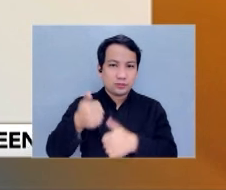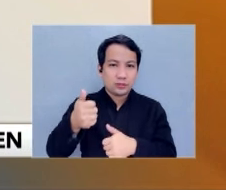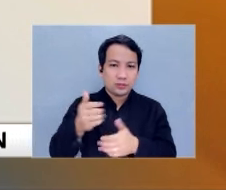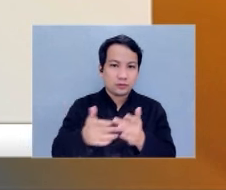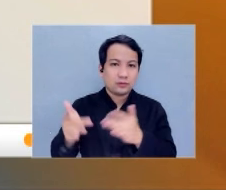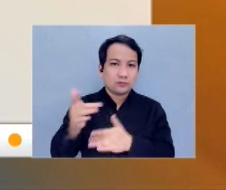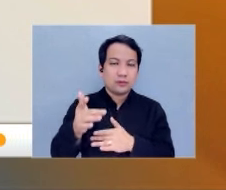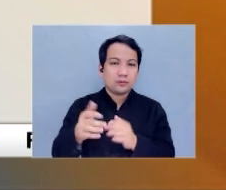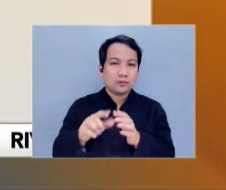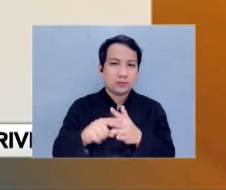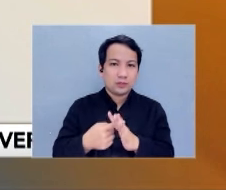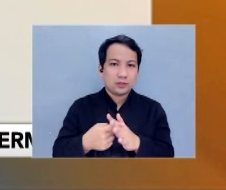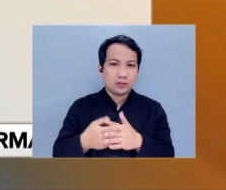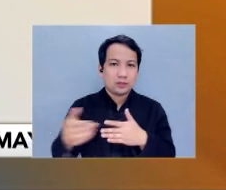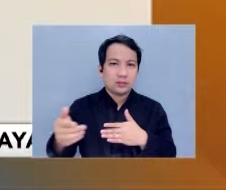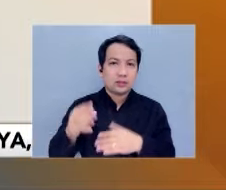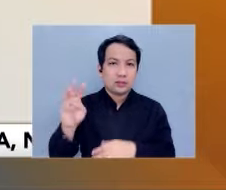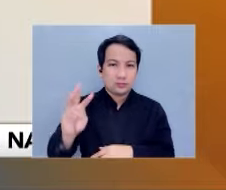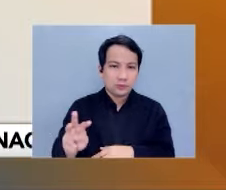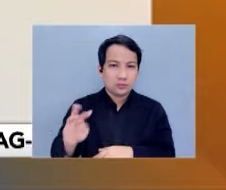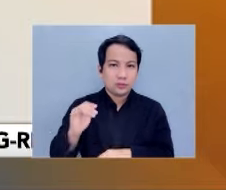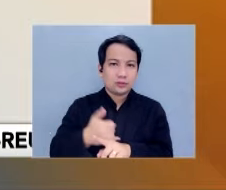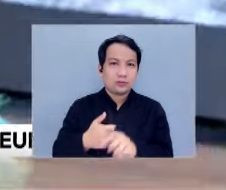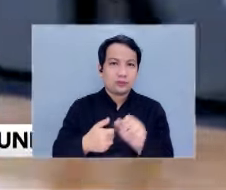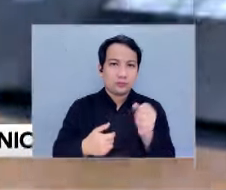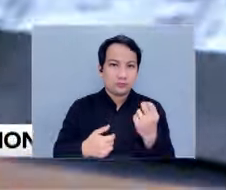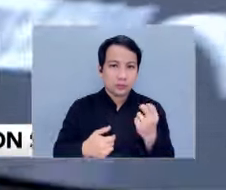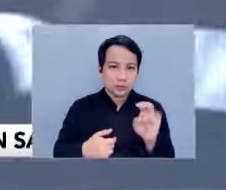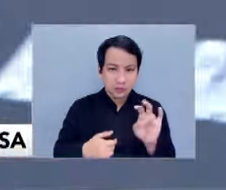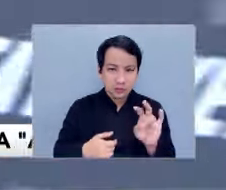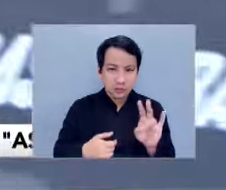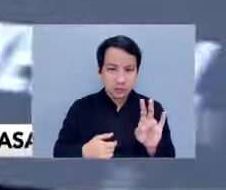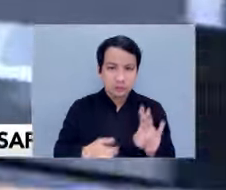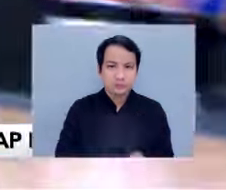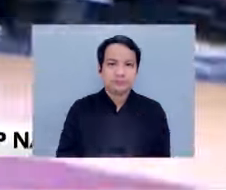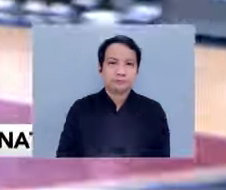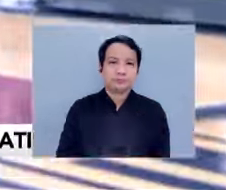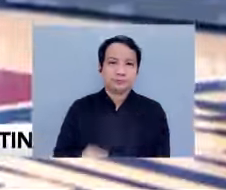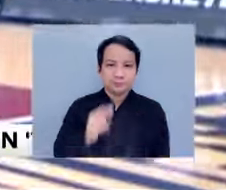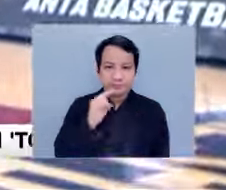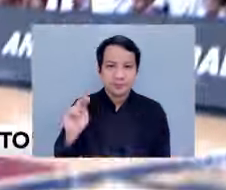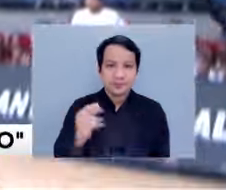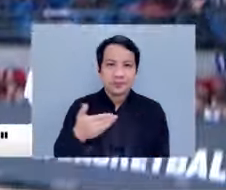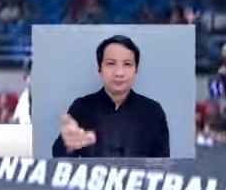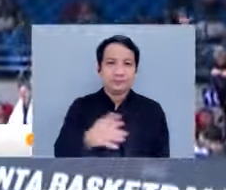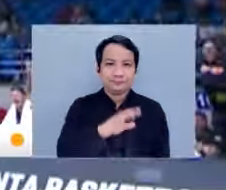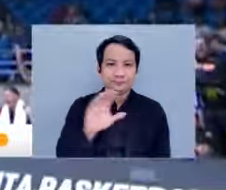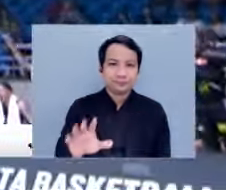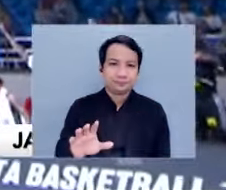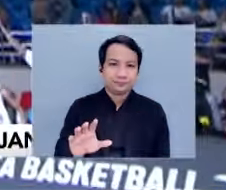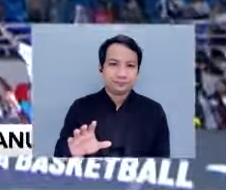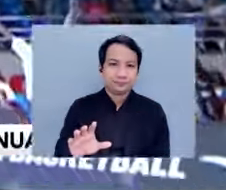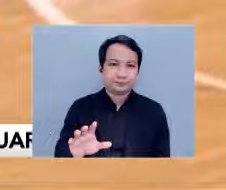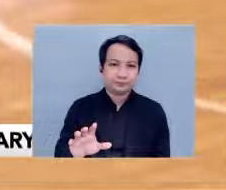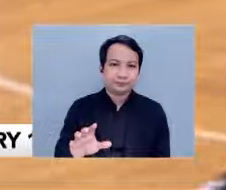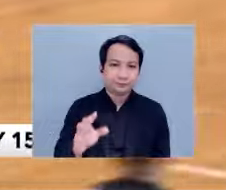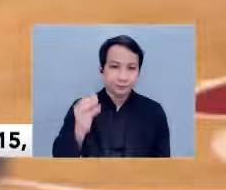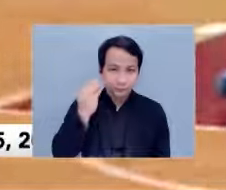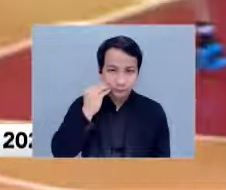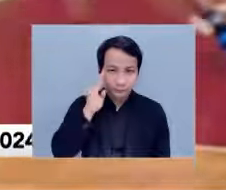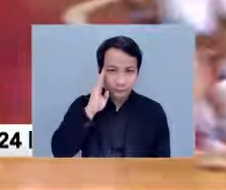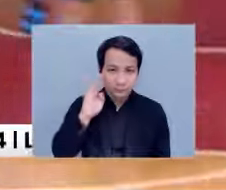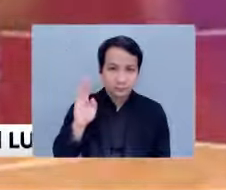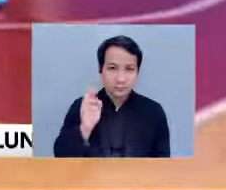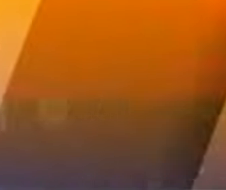ang serye sa Miyerkules, January 17. Nagbabalita mula sa frontline, Marty Bautista,